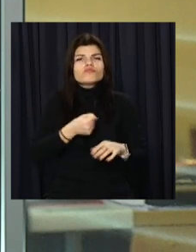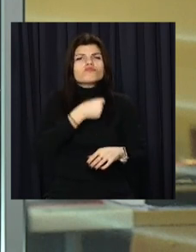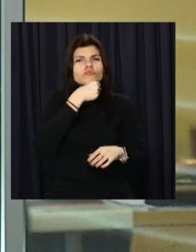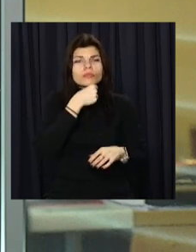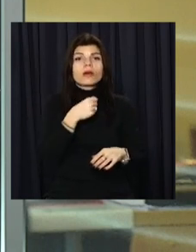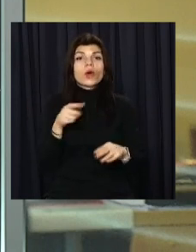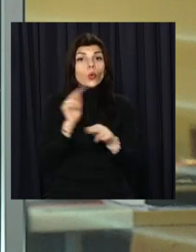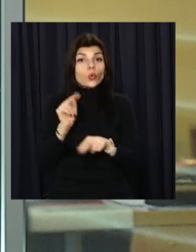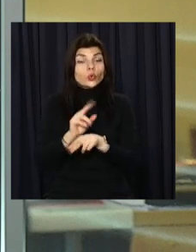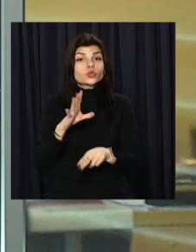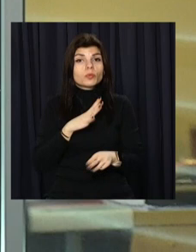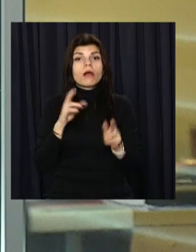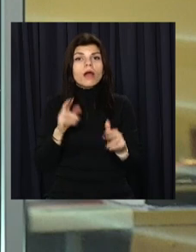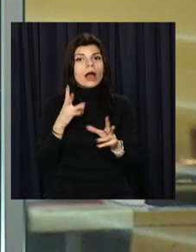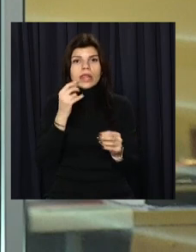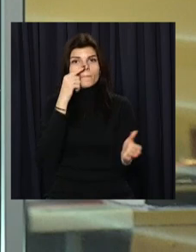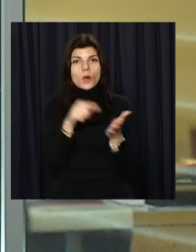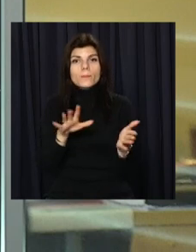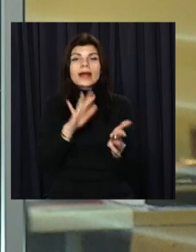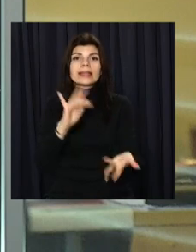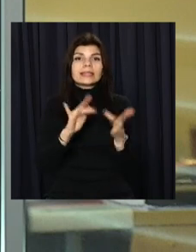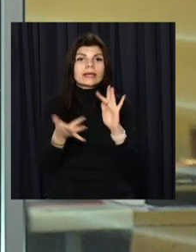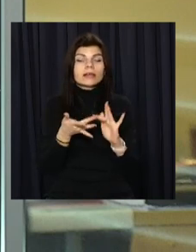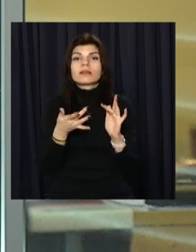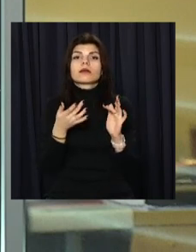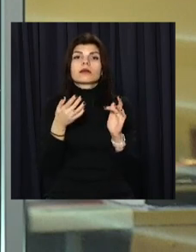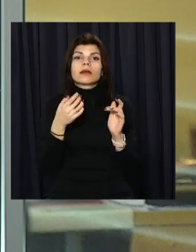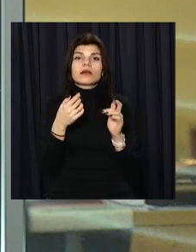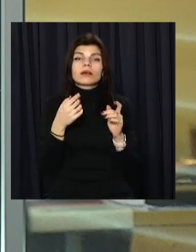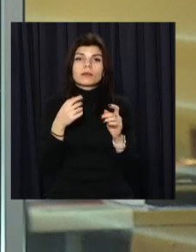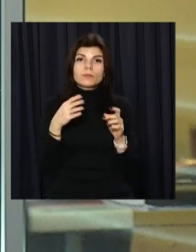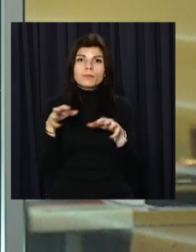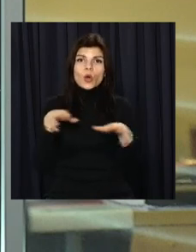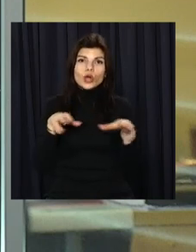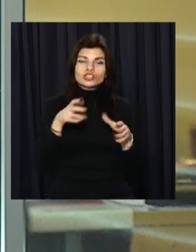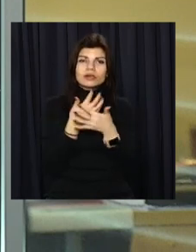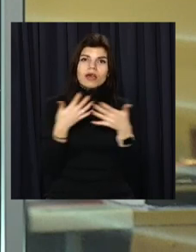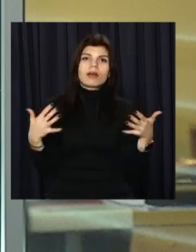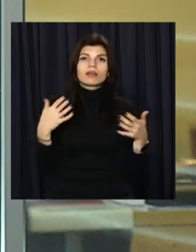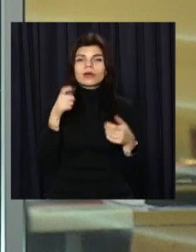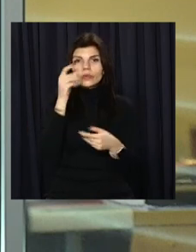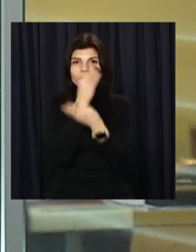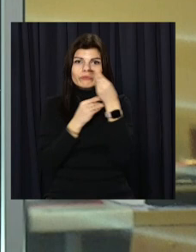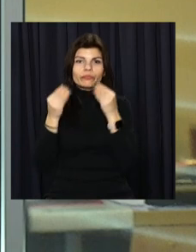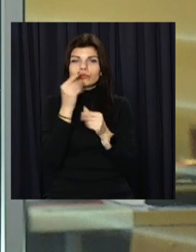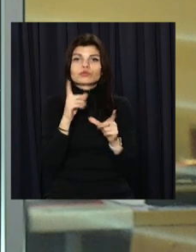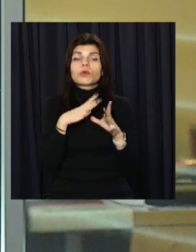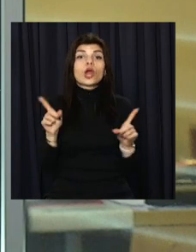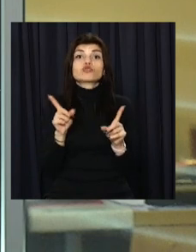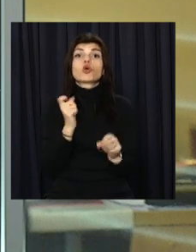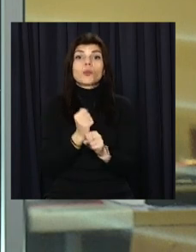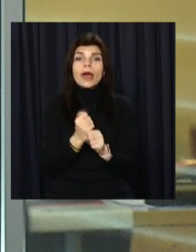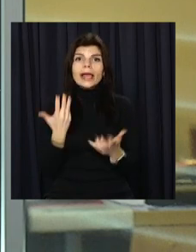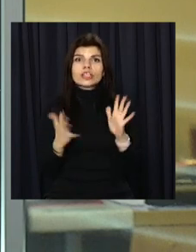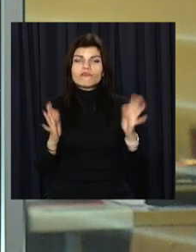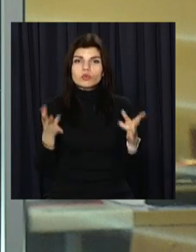гачок зловмисників в інтернеті. Пенсіонерам розповіли, як не натрапити на афористів та що робити, якщо це